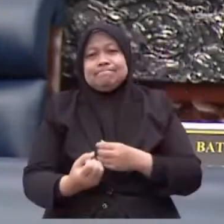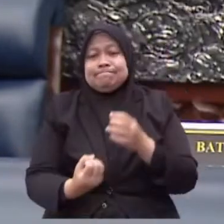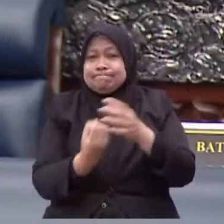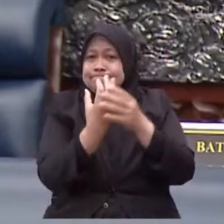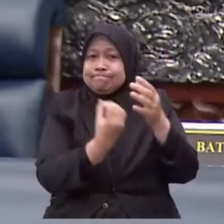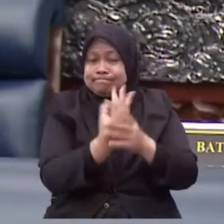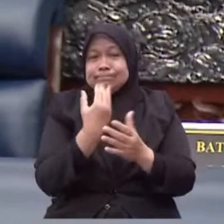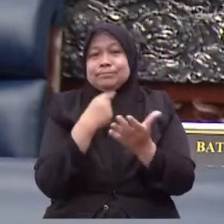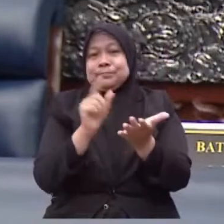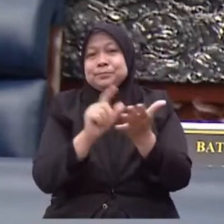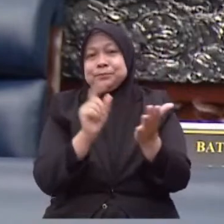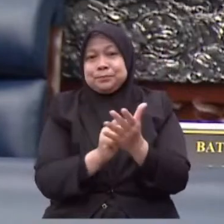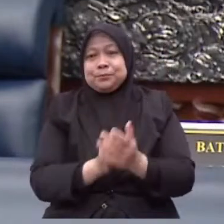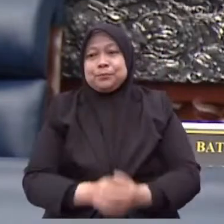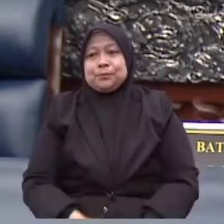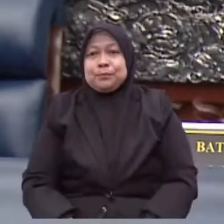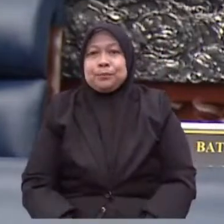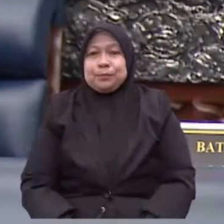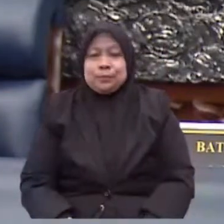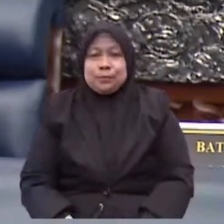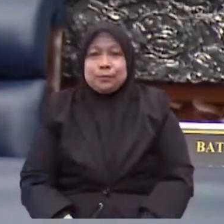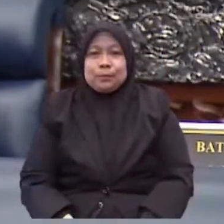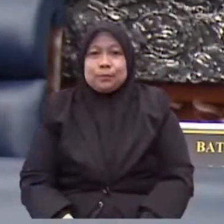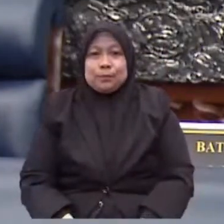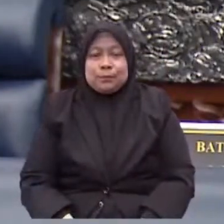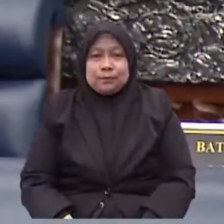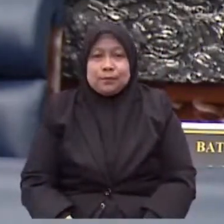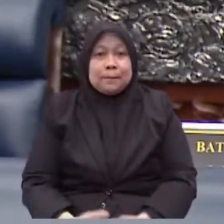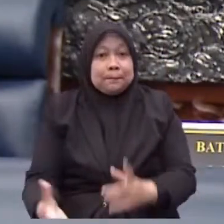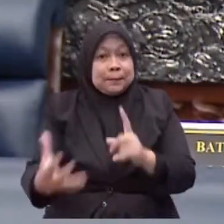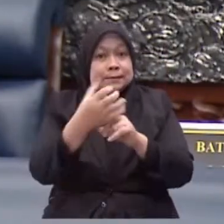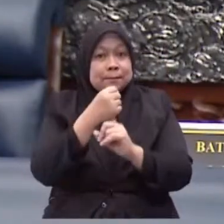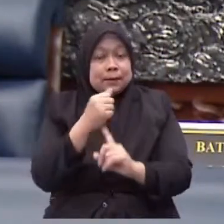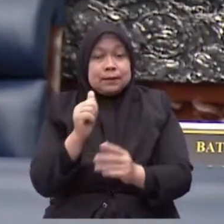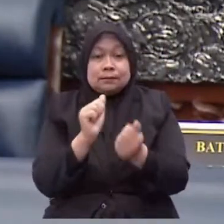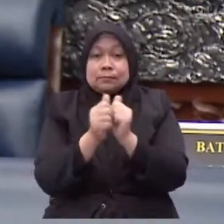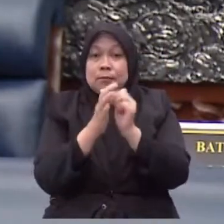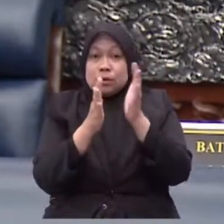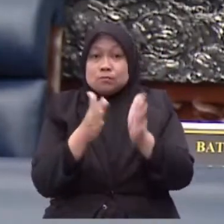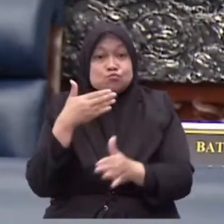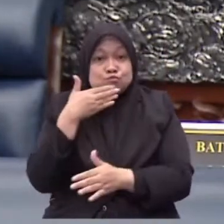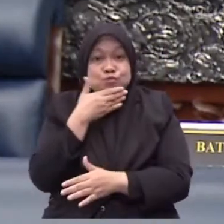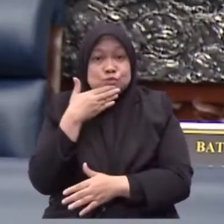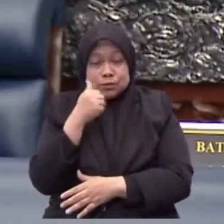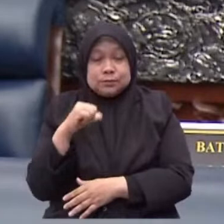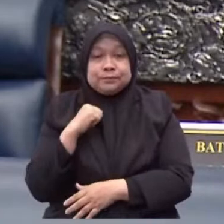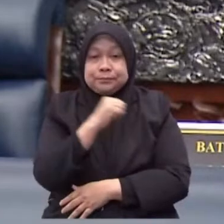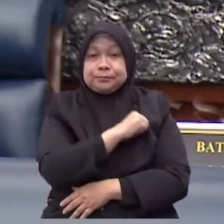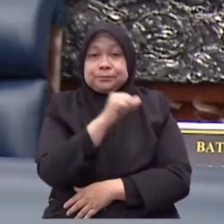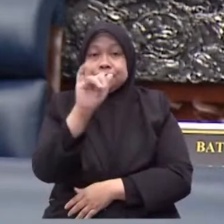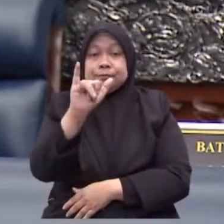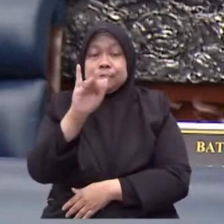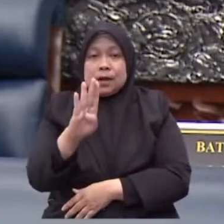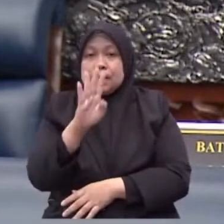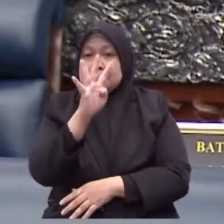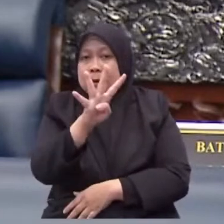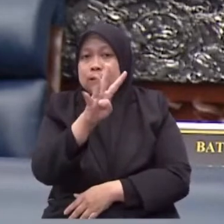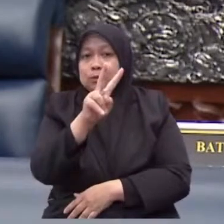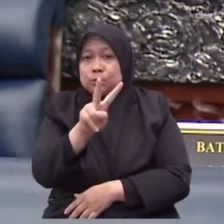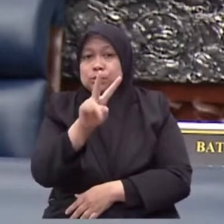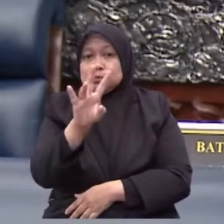dibangkitkan dalam media itu hanya di pencapaian atlit muda untuk maklumat Aliya yang bohongan